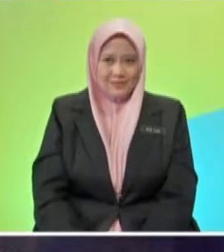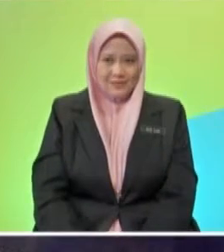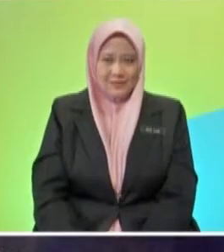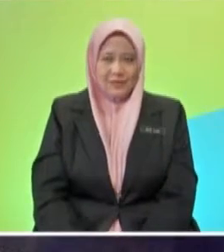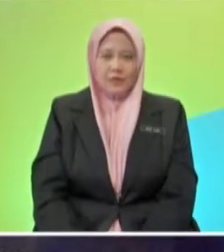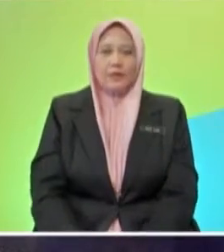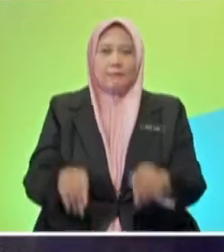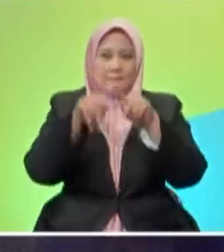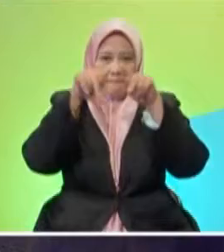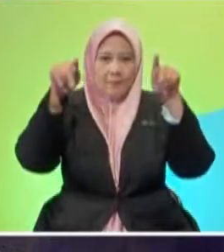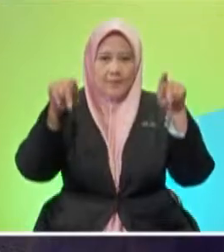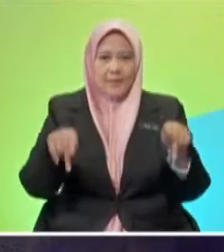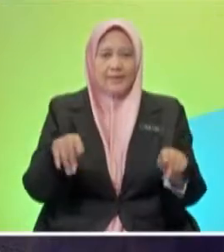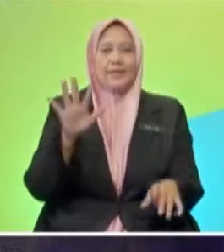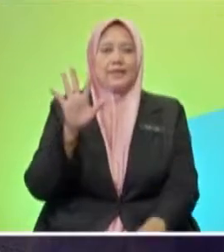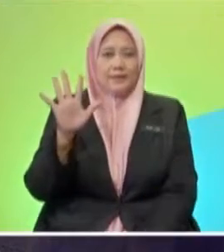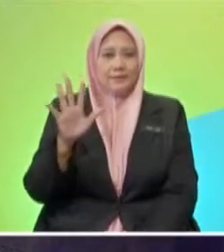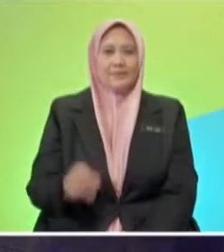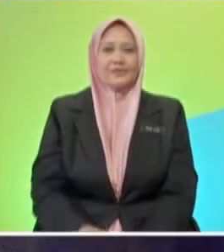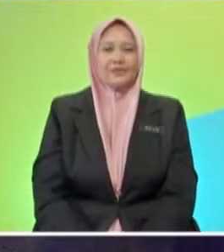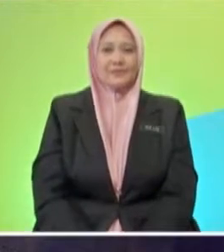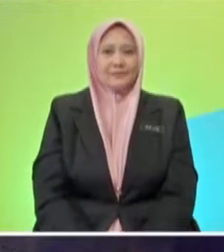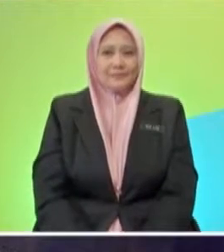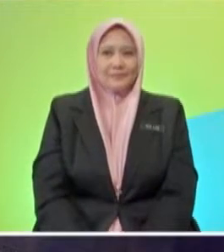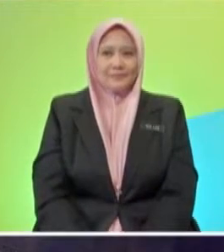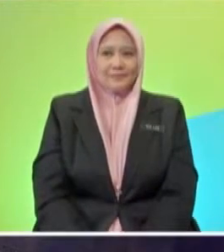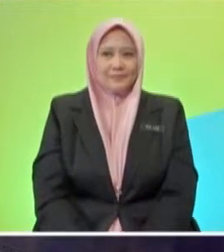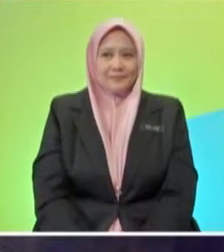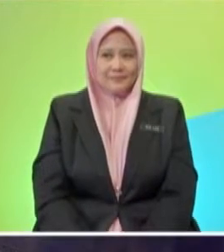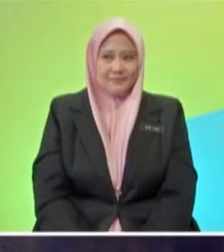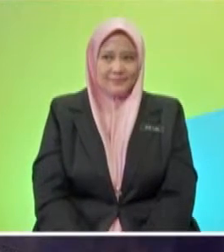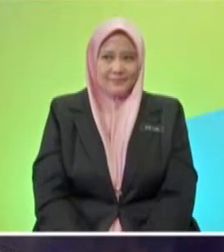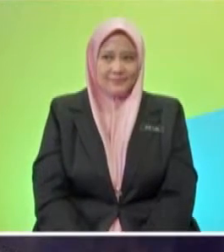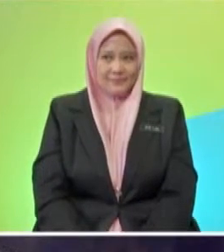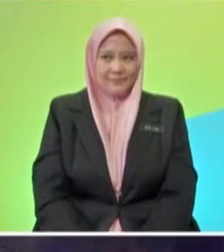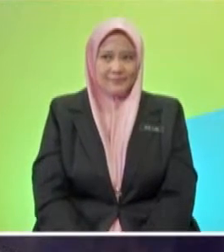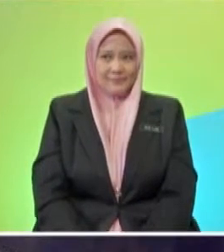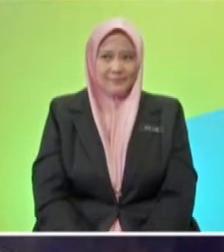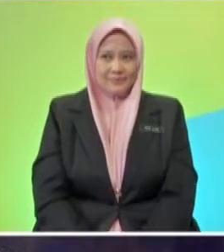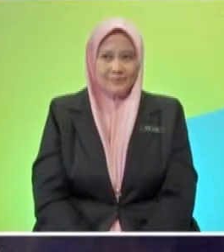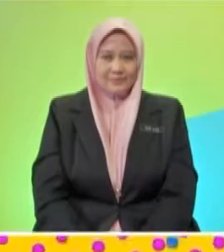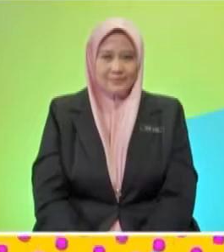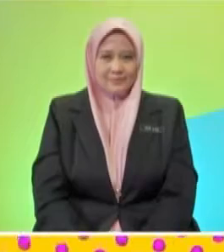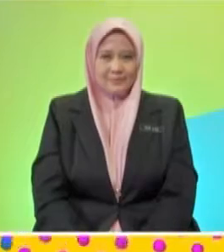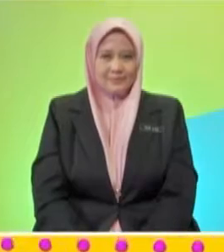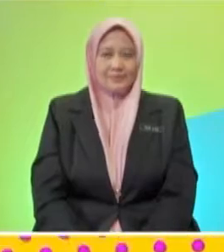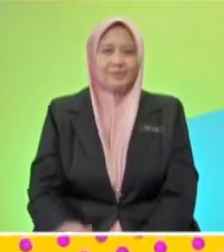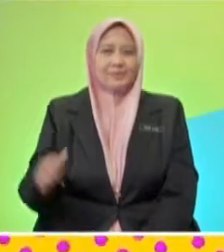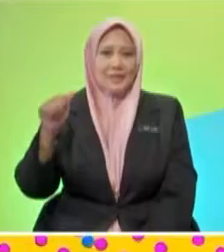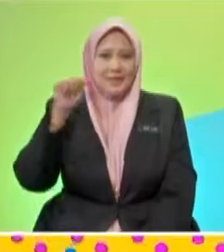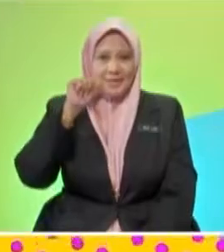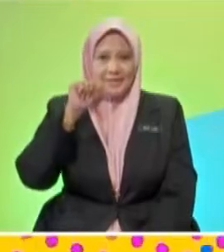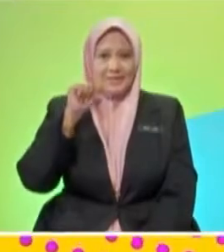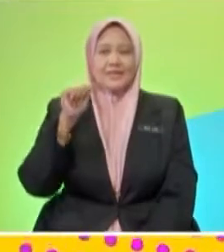kurang Gan 5 aja lagi memori enak coba atau pemuda di rumah banyak-banyak gitu napa Azzahra disitu